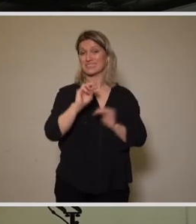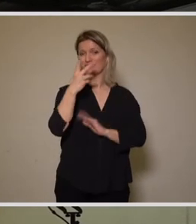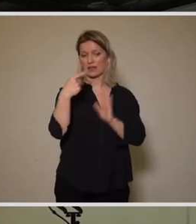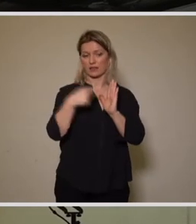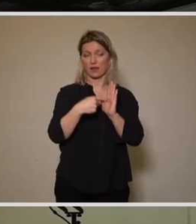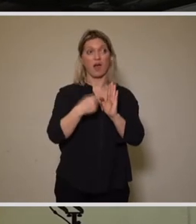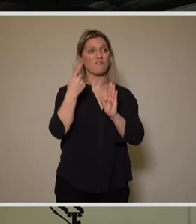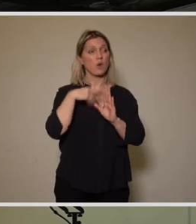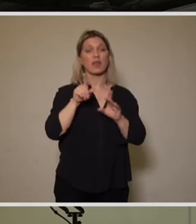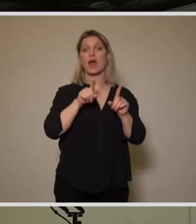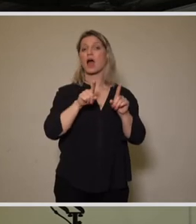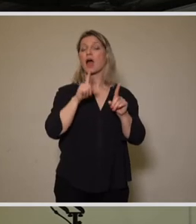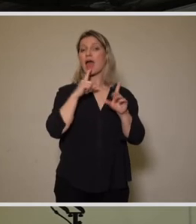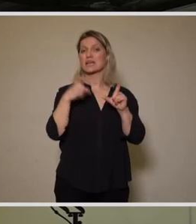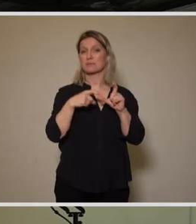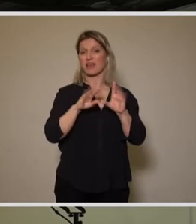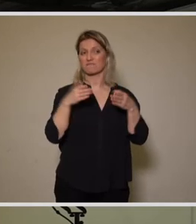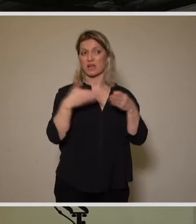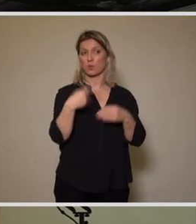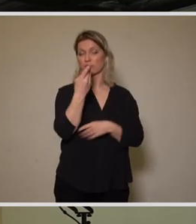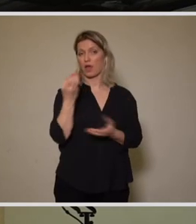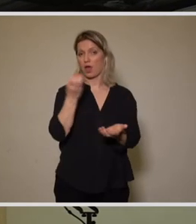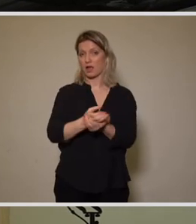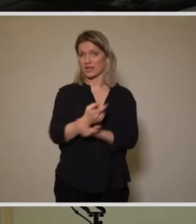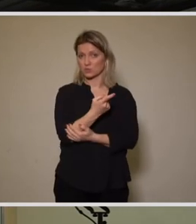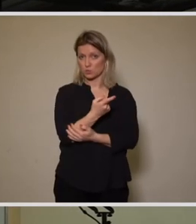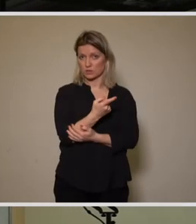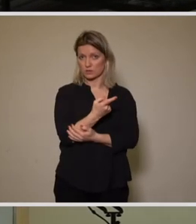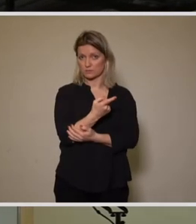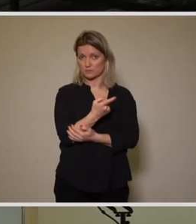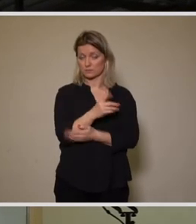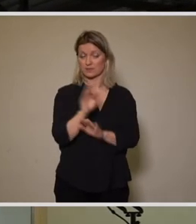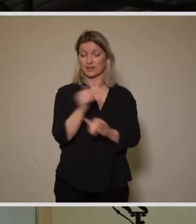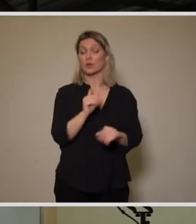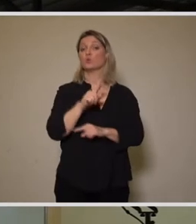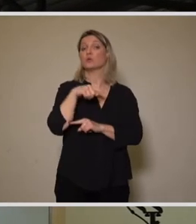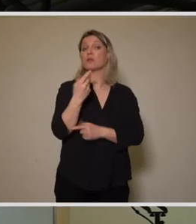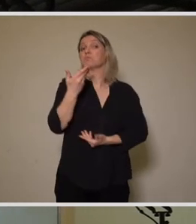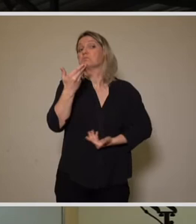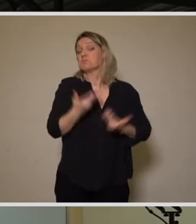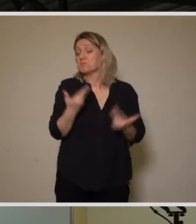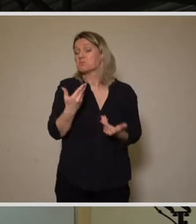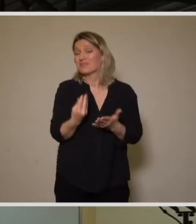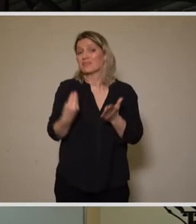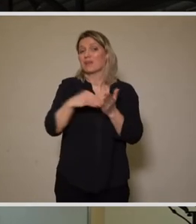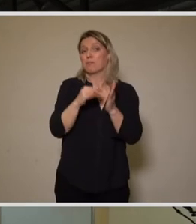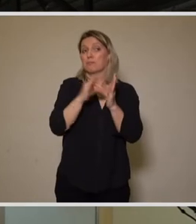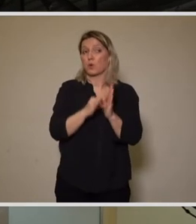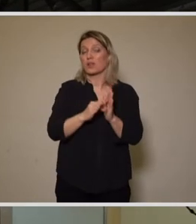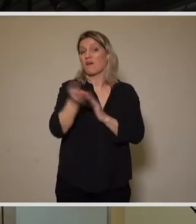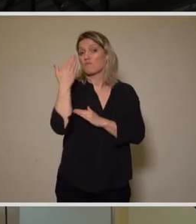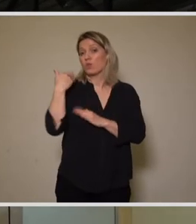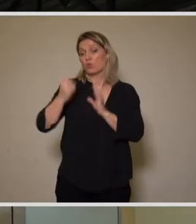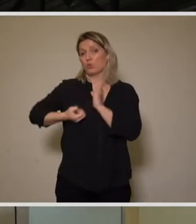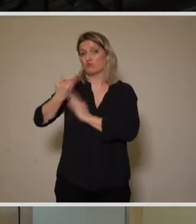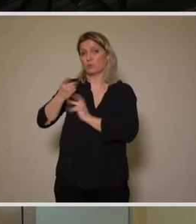SPD-Fraktion, abstimmen und danach den eventuell ergänzen Punkt 2 des Ursprungsantrags